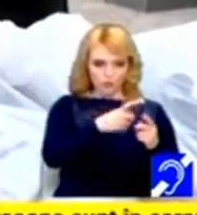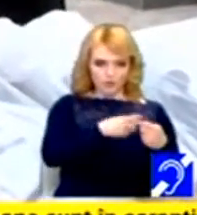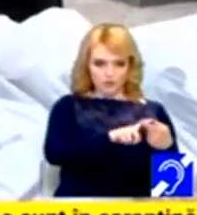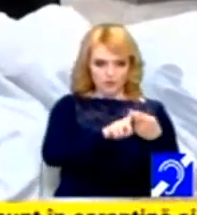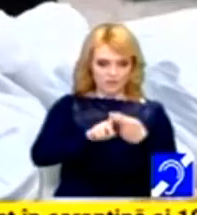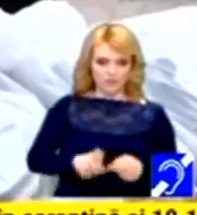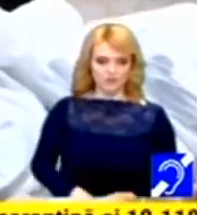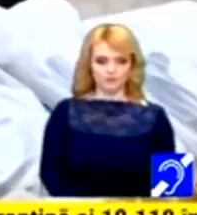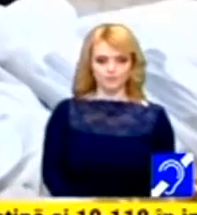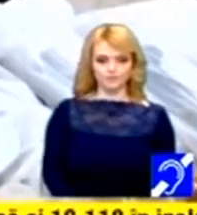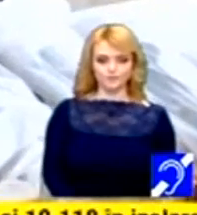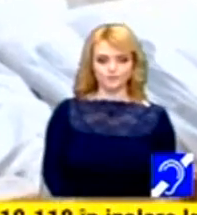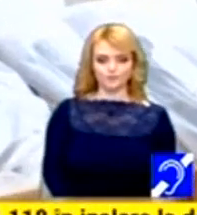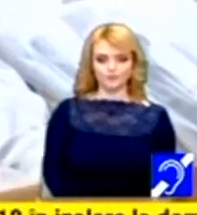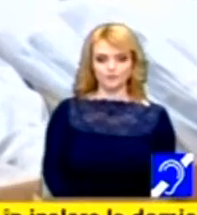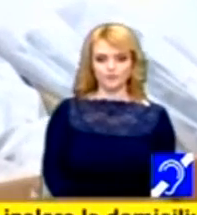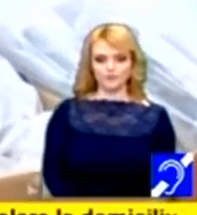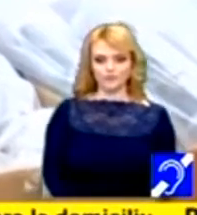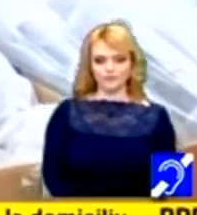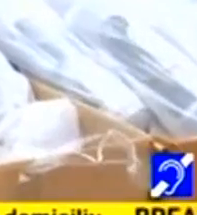pandemiei COVID-19.